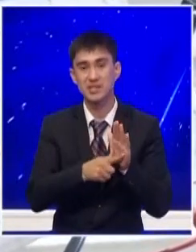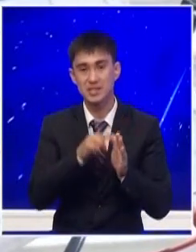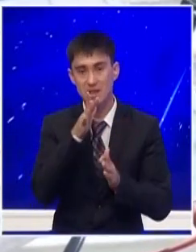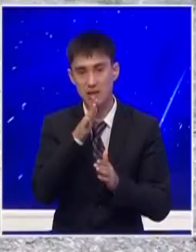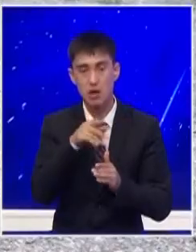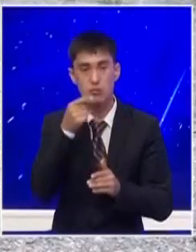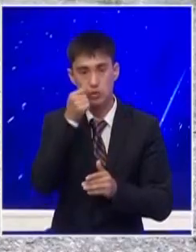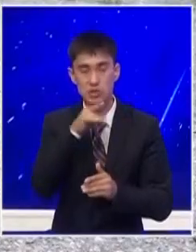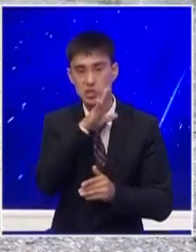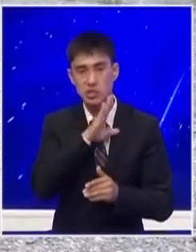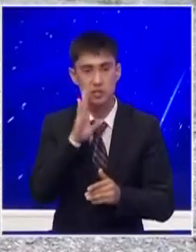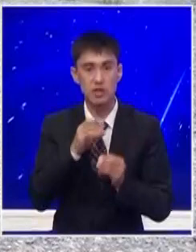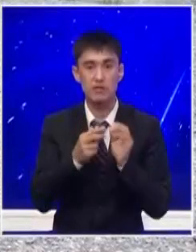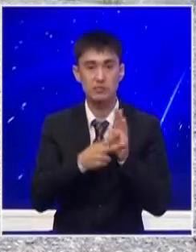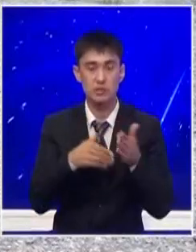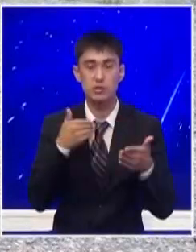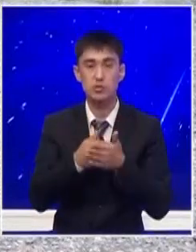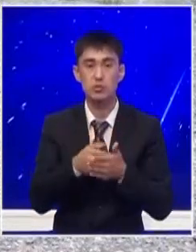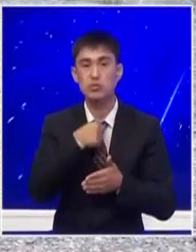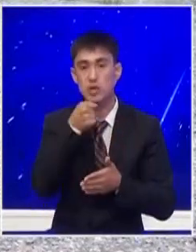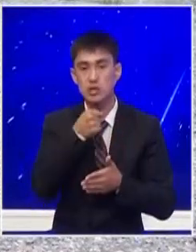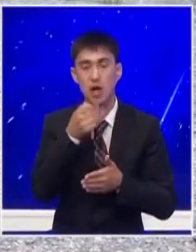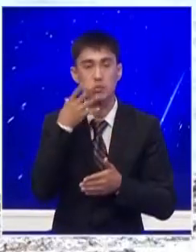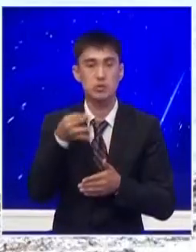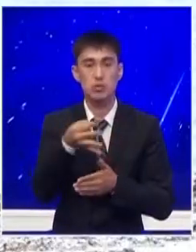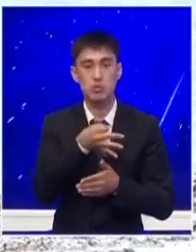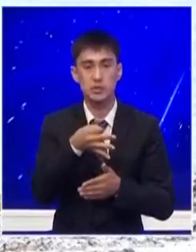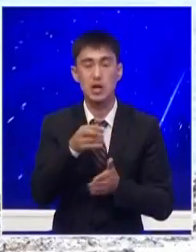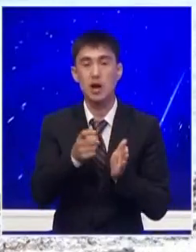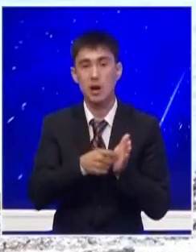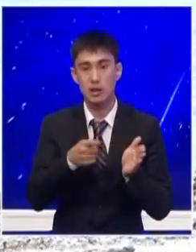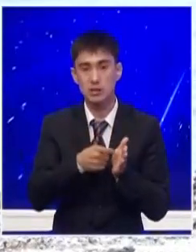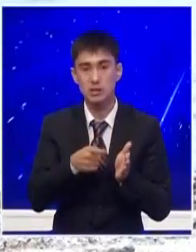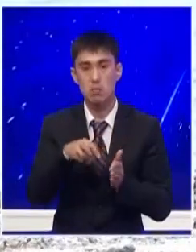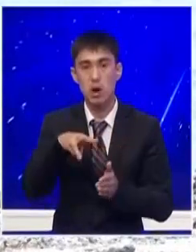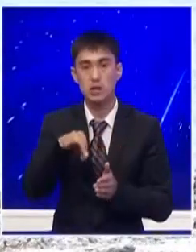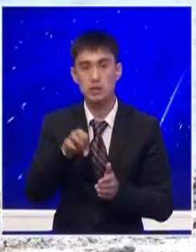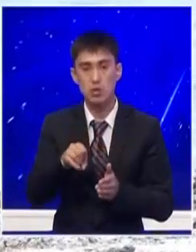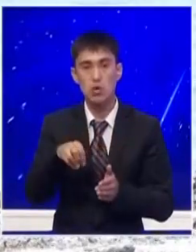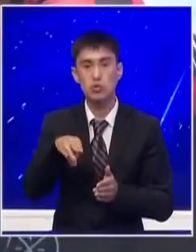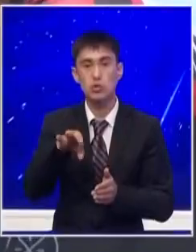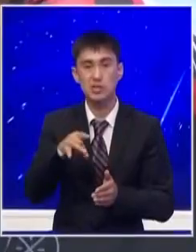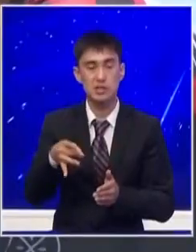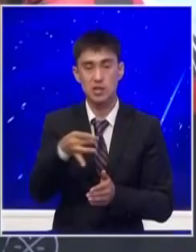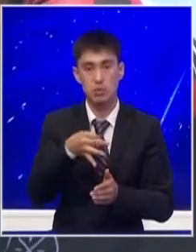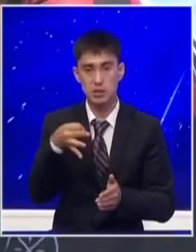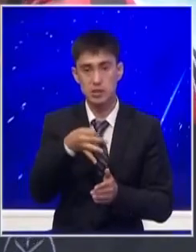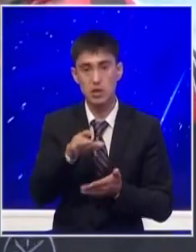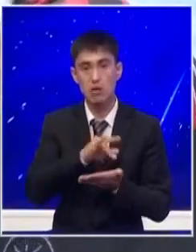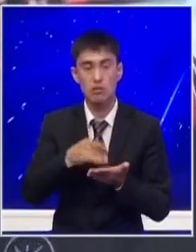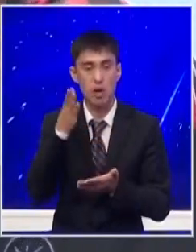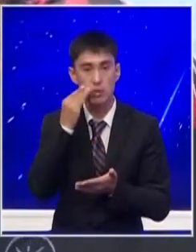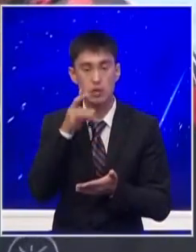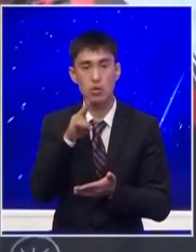также мужчины и женщины от 18 лет и старше из Алматинской, Карагандинской, Мангыстауской, Туркестанской областей, городов Алматы